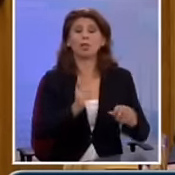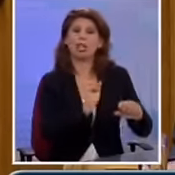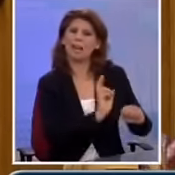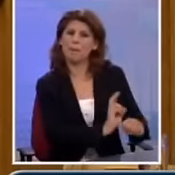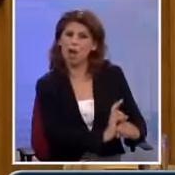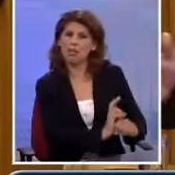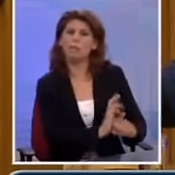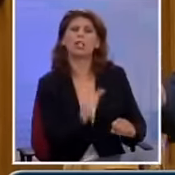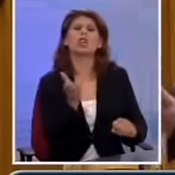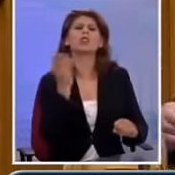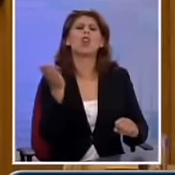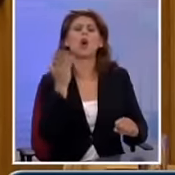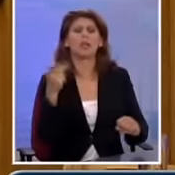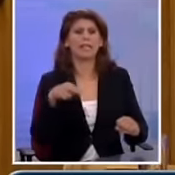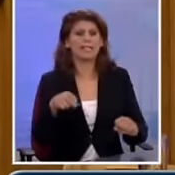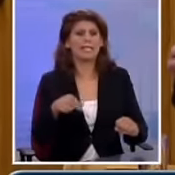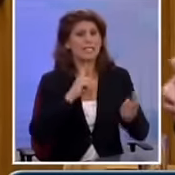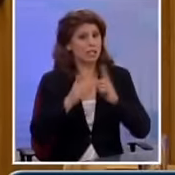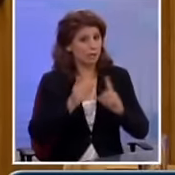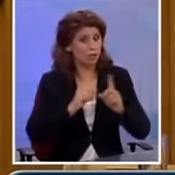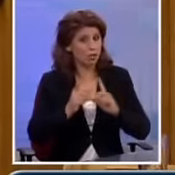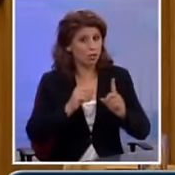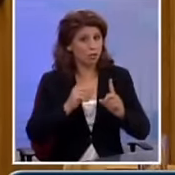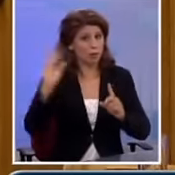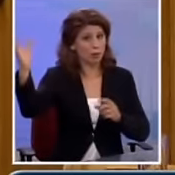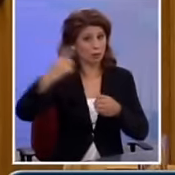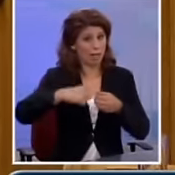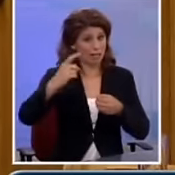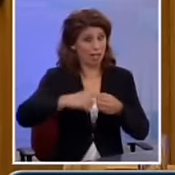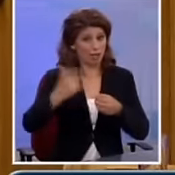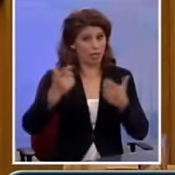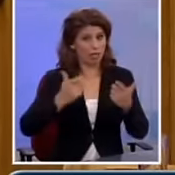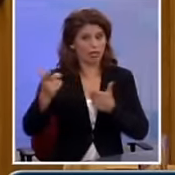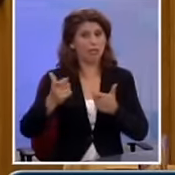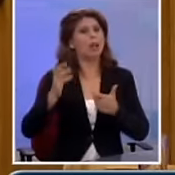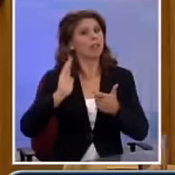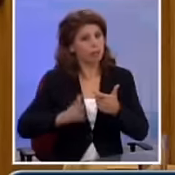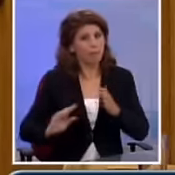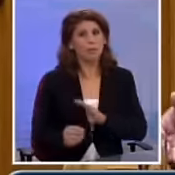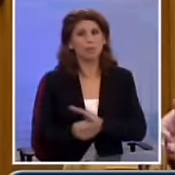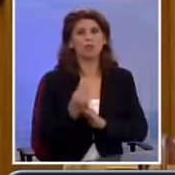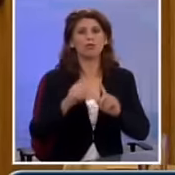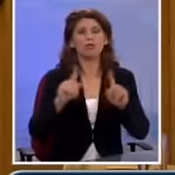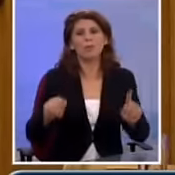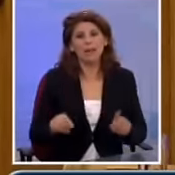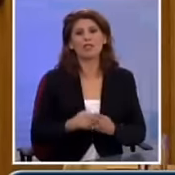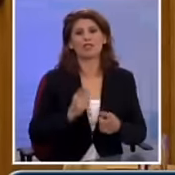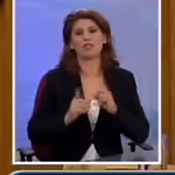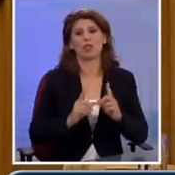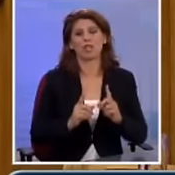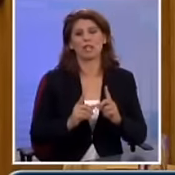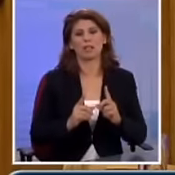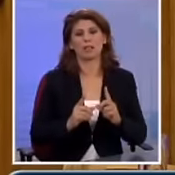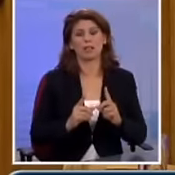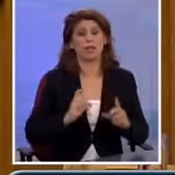πλεονάσματα και σε ό,τι άλλο επρόκειτο να συμφωνηθεί από κοινού με τους εταίρους δανειστές να μπορούν να προκύπτουν στο πλαίσιο της συμφωνίας.